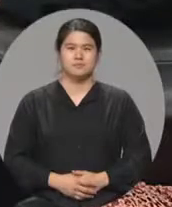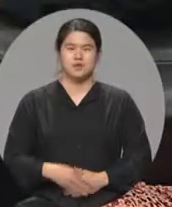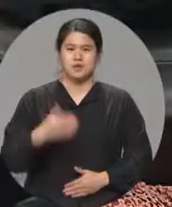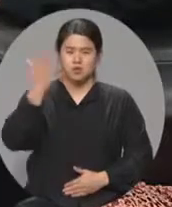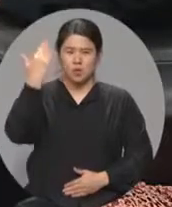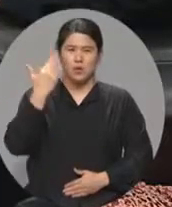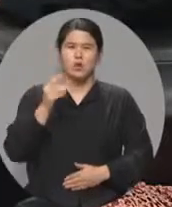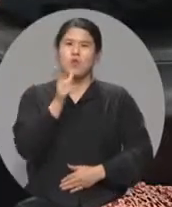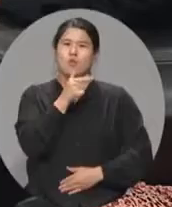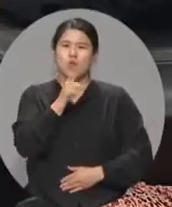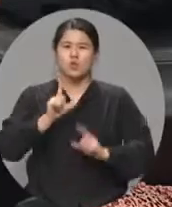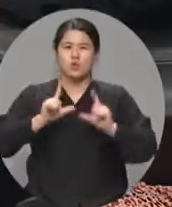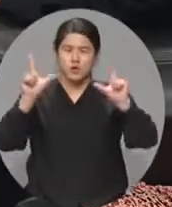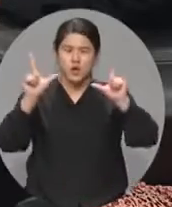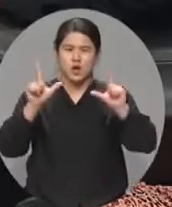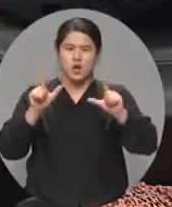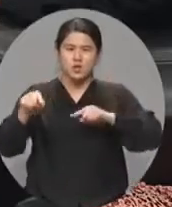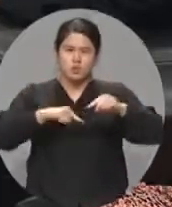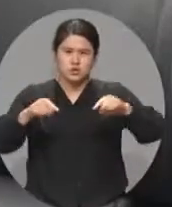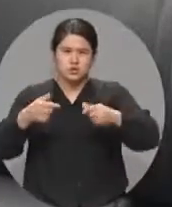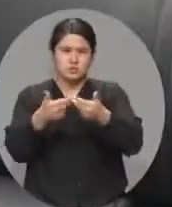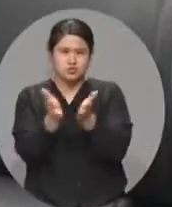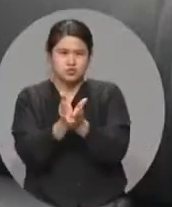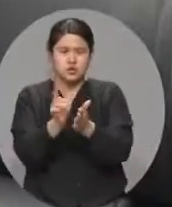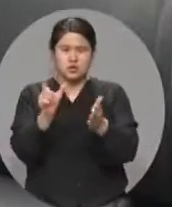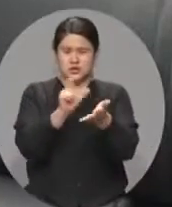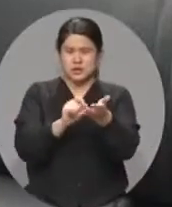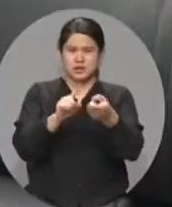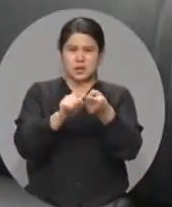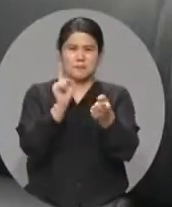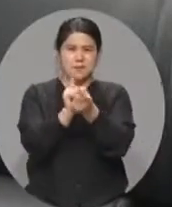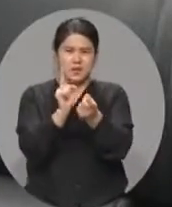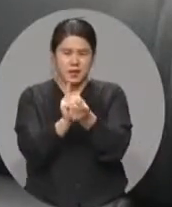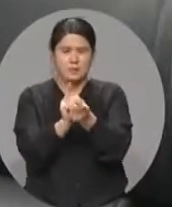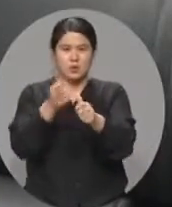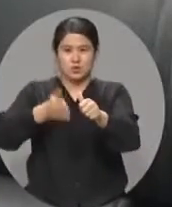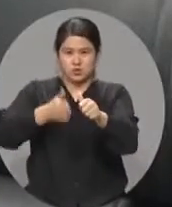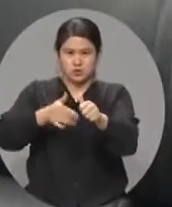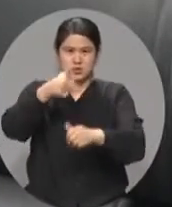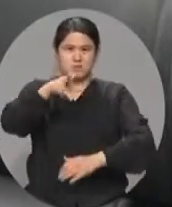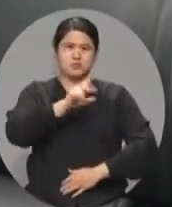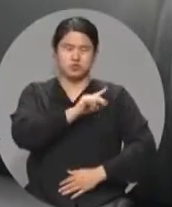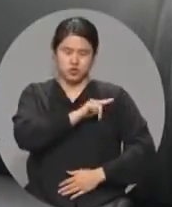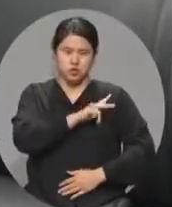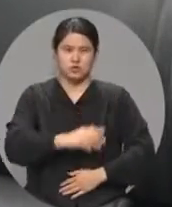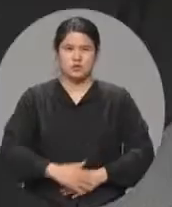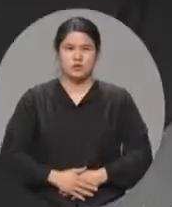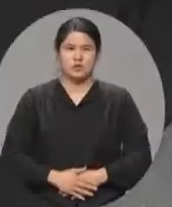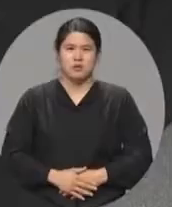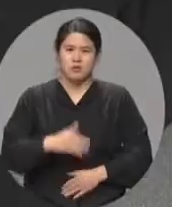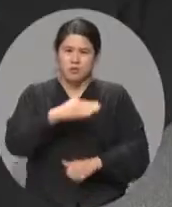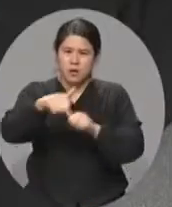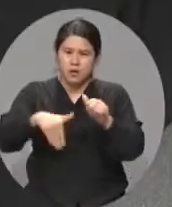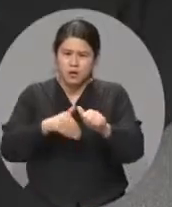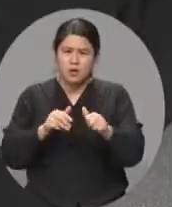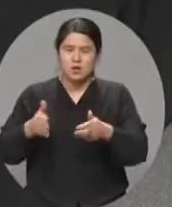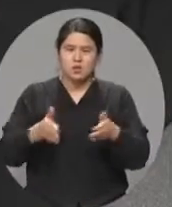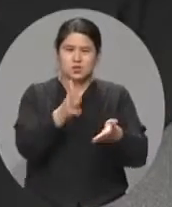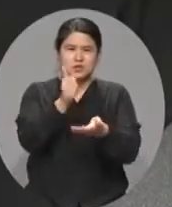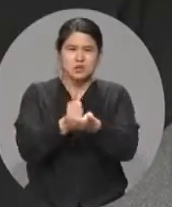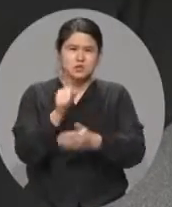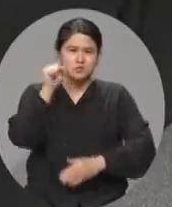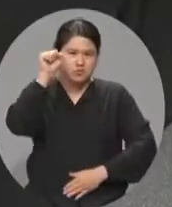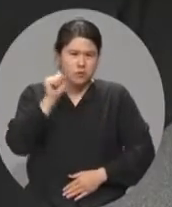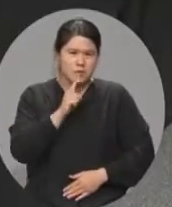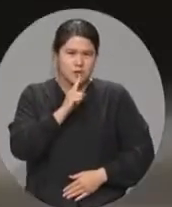지난 월요일 갑자기 정치부 기자들과의 간담을 자처한 민주당 김윤덕 의원. 한간에 도지사 출마설이